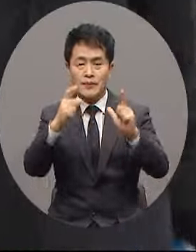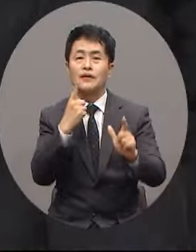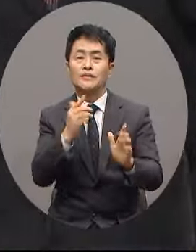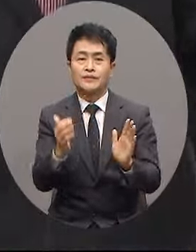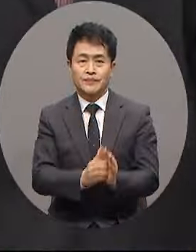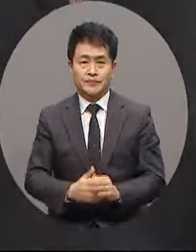구형했습니다